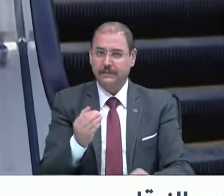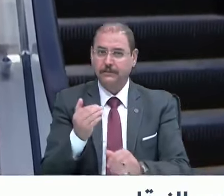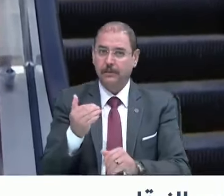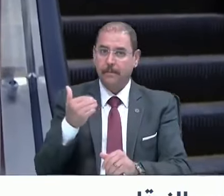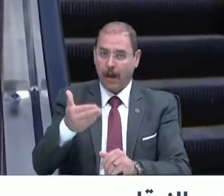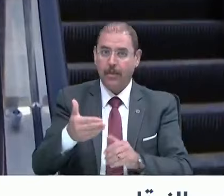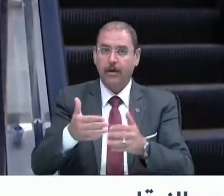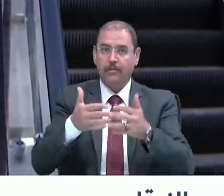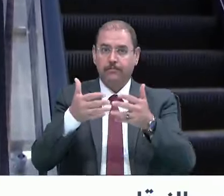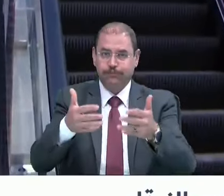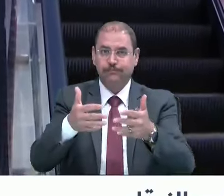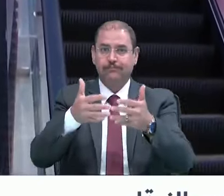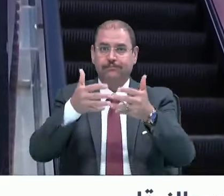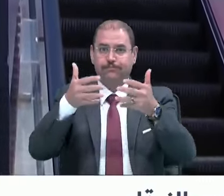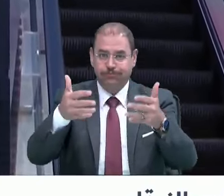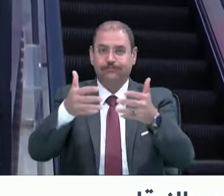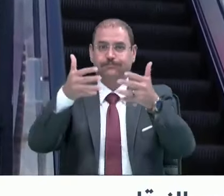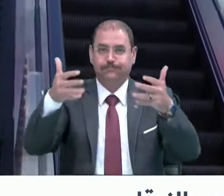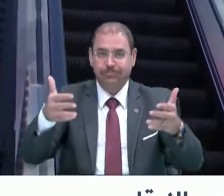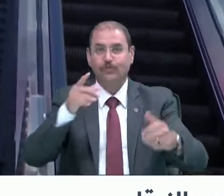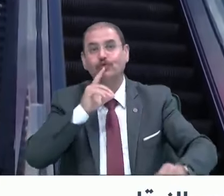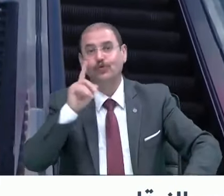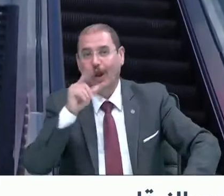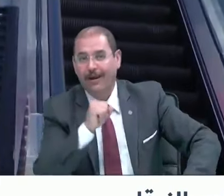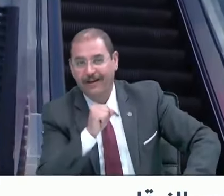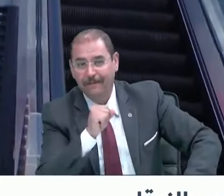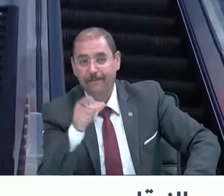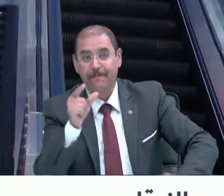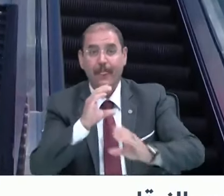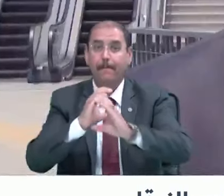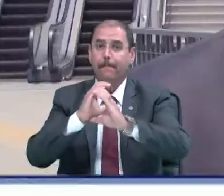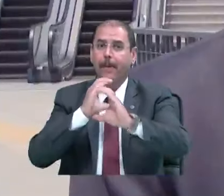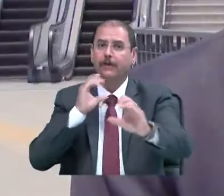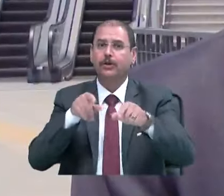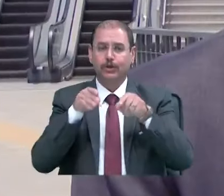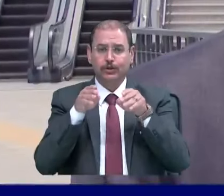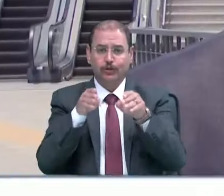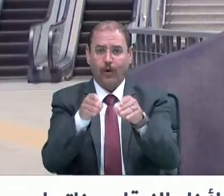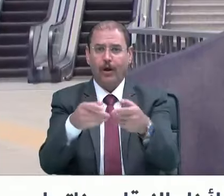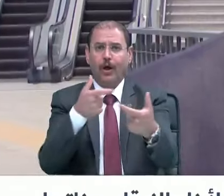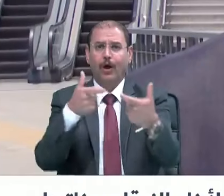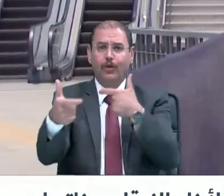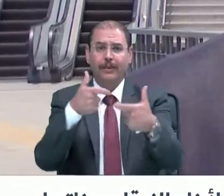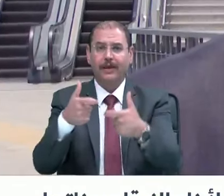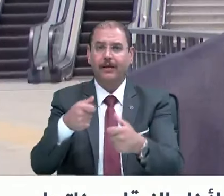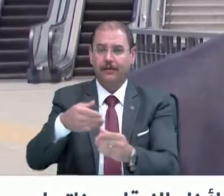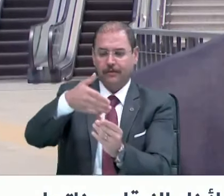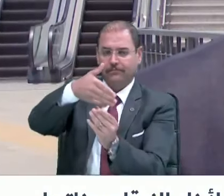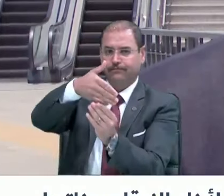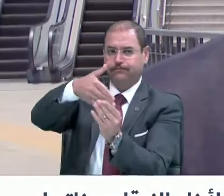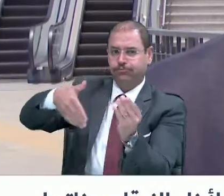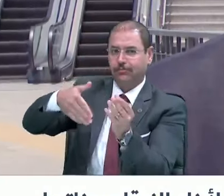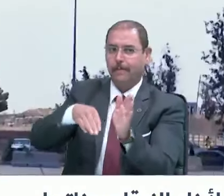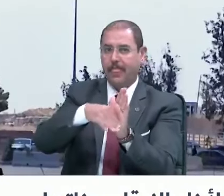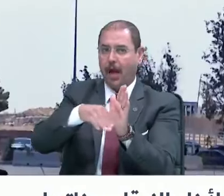هذا رقم مستهدف بالنسبة لنا. الحافلات التي تم تشغيلها تتمتع بأعلى المواصفات العالمية منظومة دفع إلكتروني وجود